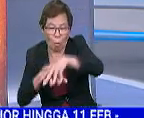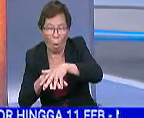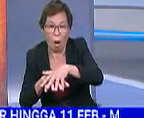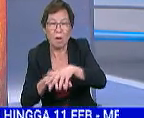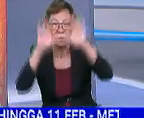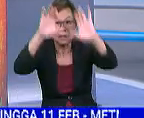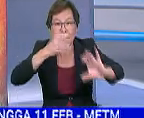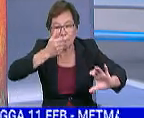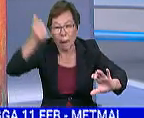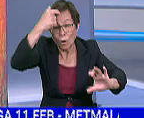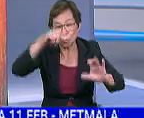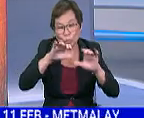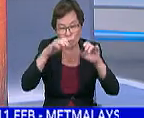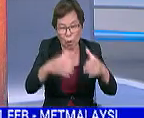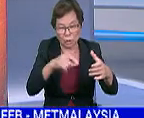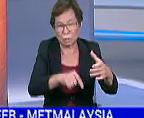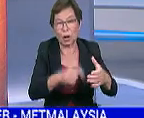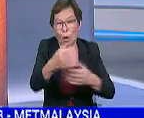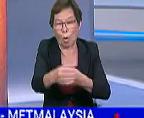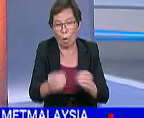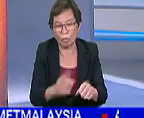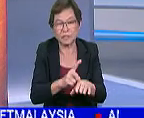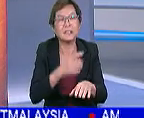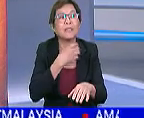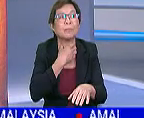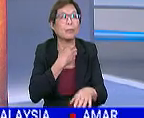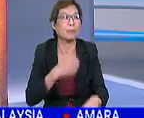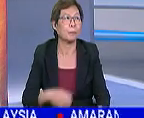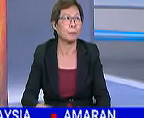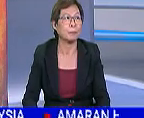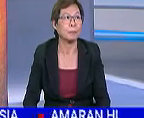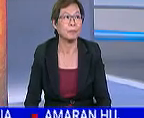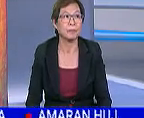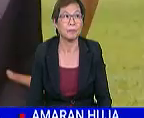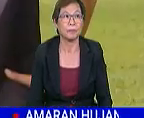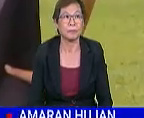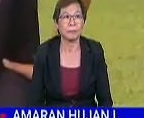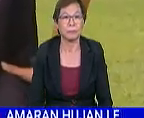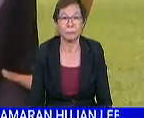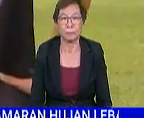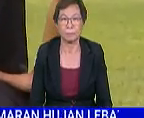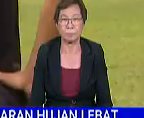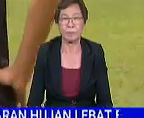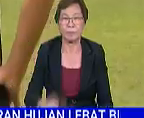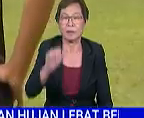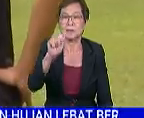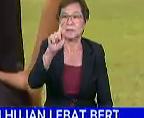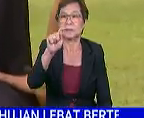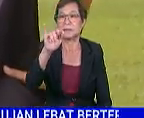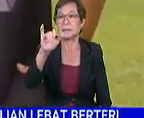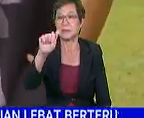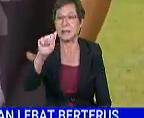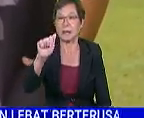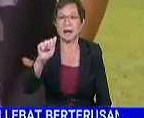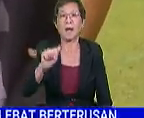tonik terbaik buat pasukan yang berpengkalan di Ipoh perak itu menurut saa kumaran beliau turut